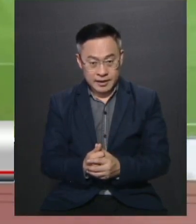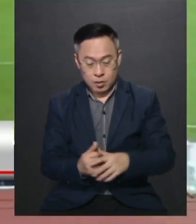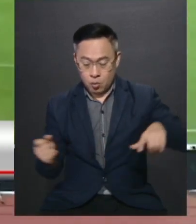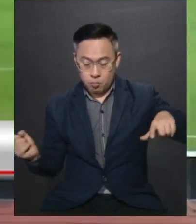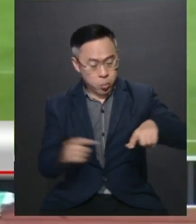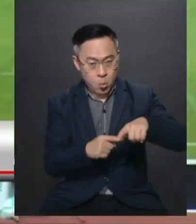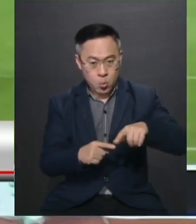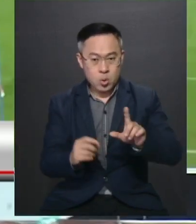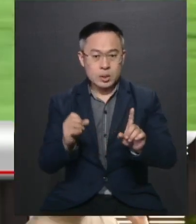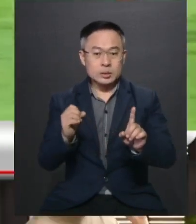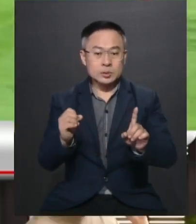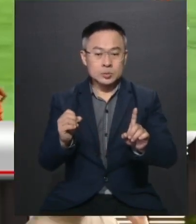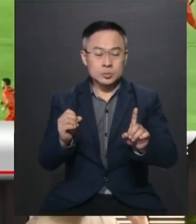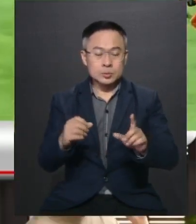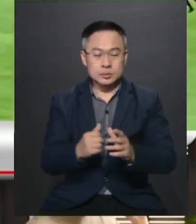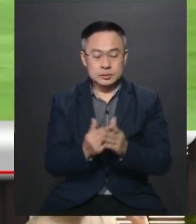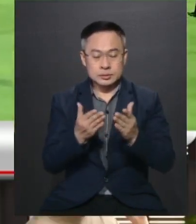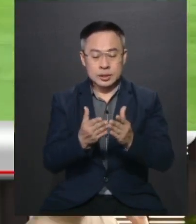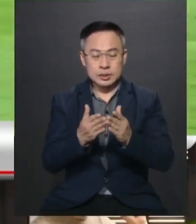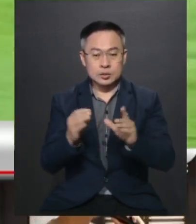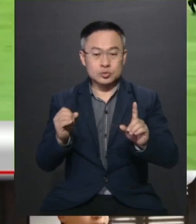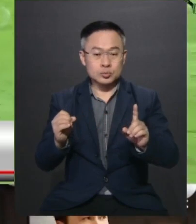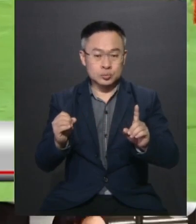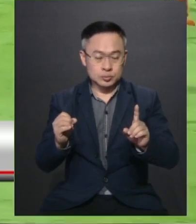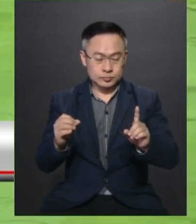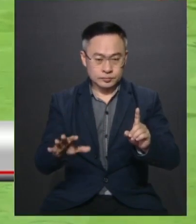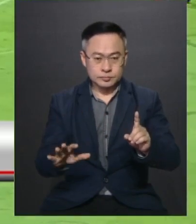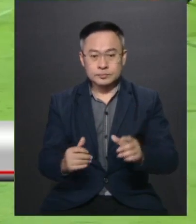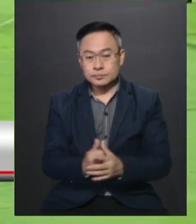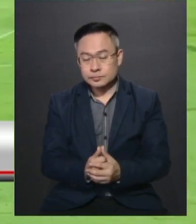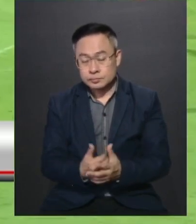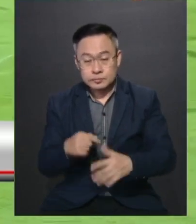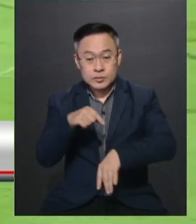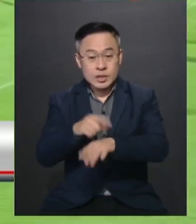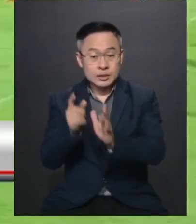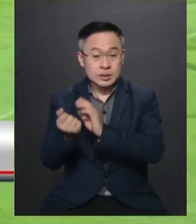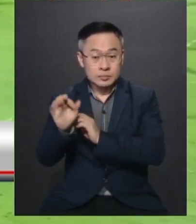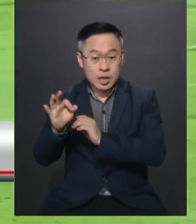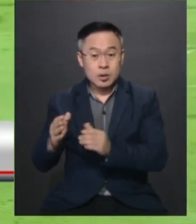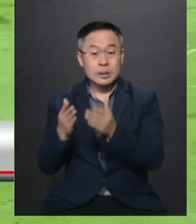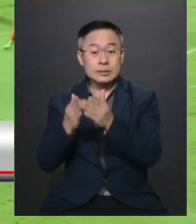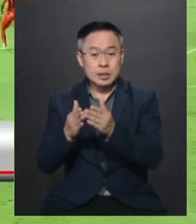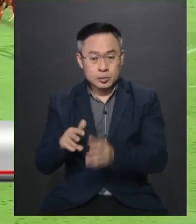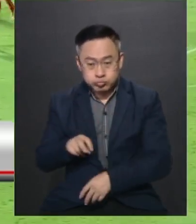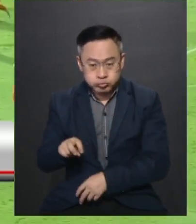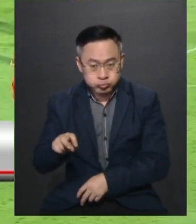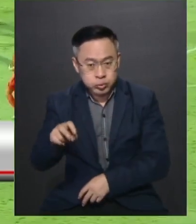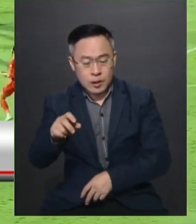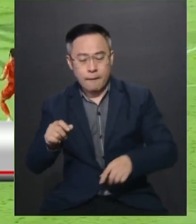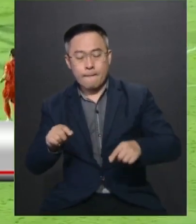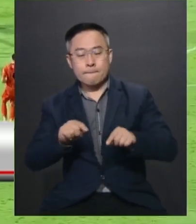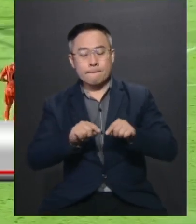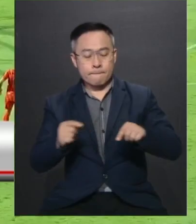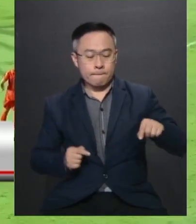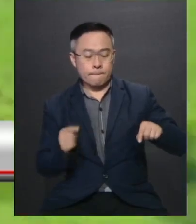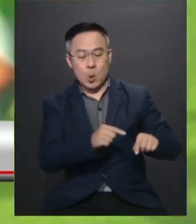นะคะนี่จากนั้นนาที 19ค่ะท่าเรือเกือบตีเสมอได้จากจังหวะที่สุพรรณันจ่ายค่ะขอให้กับโซเรส